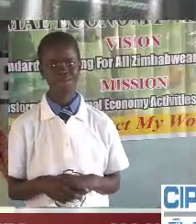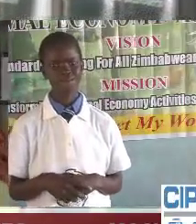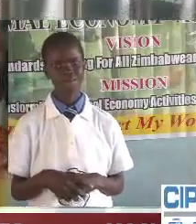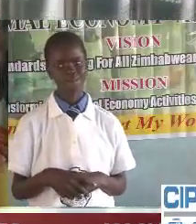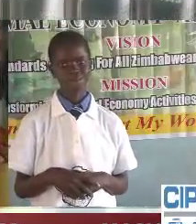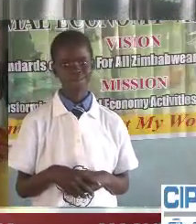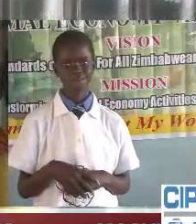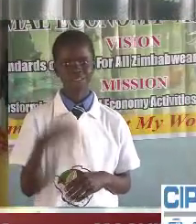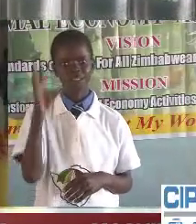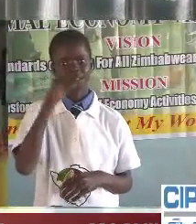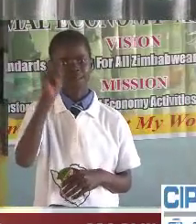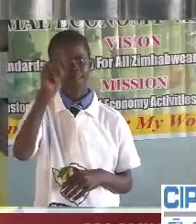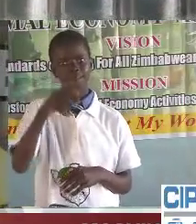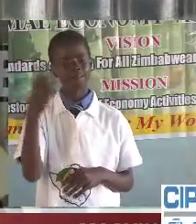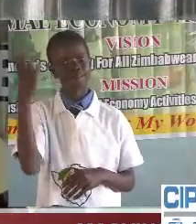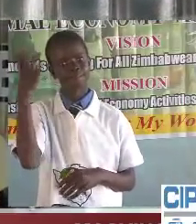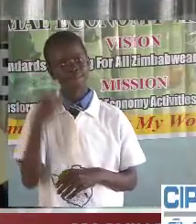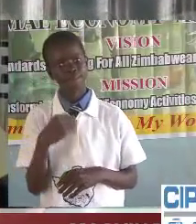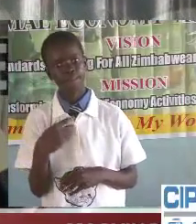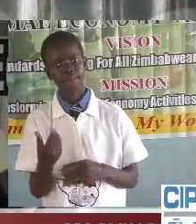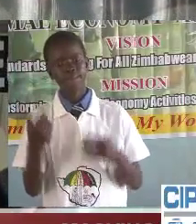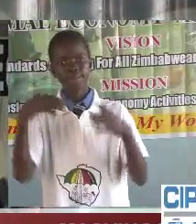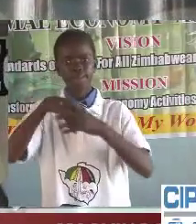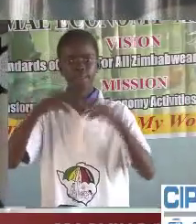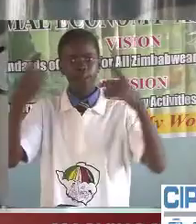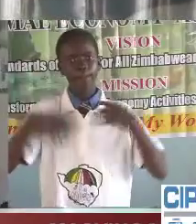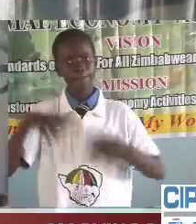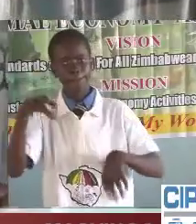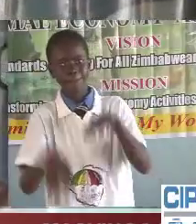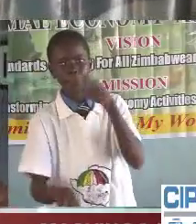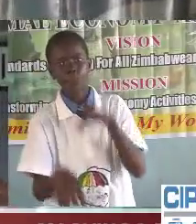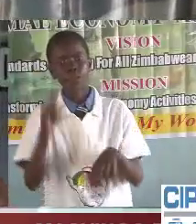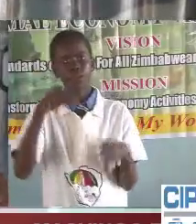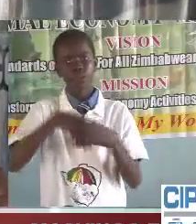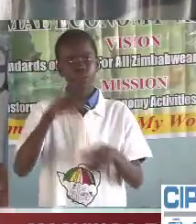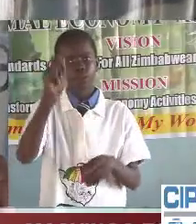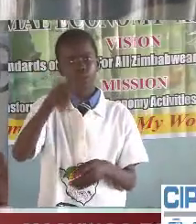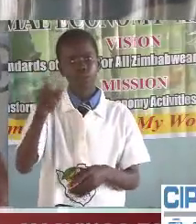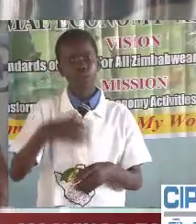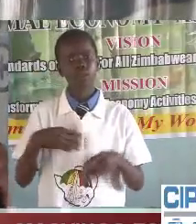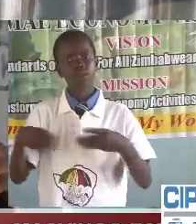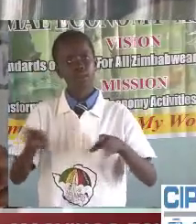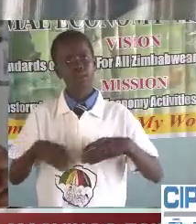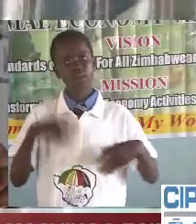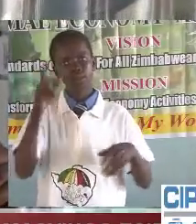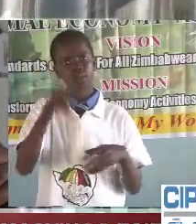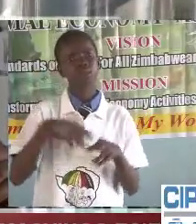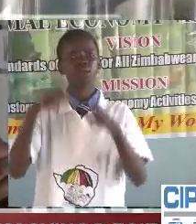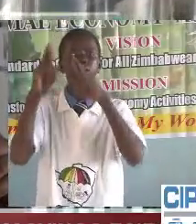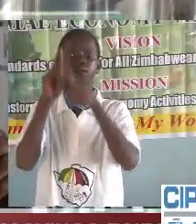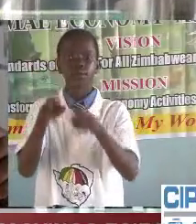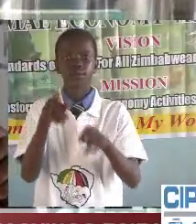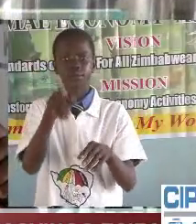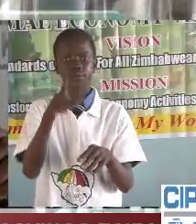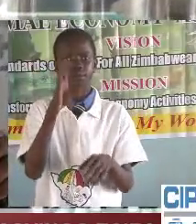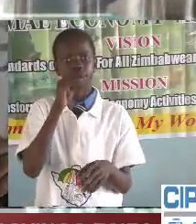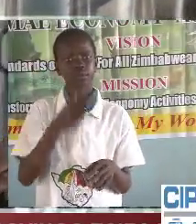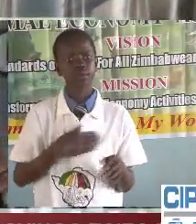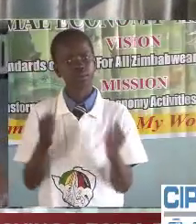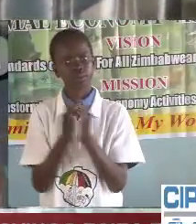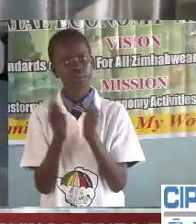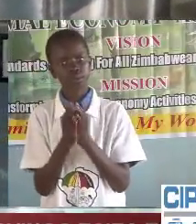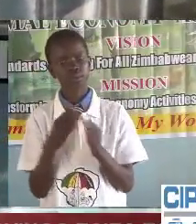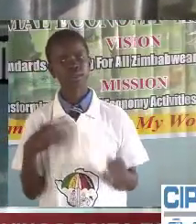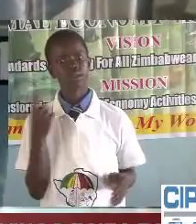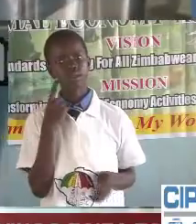hanzi vanhu vanorarama neurema kazhinji kachona ndivo vanowanzo abuswa vachizama kuti vashandire